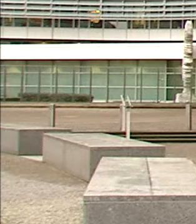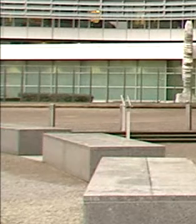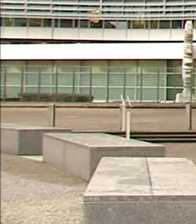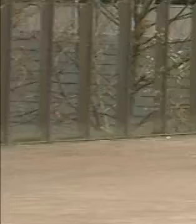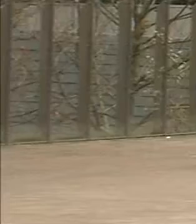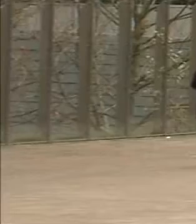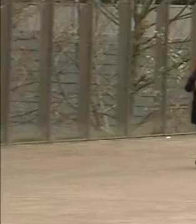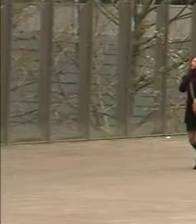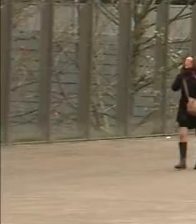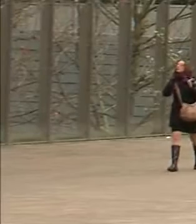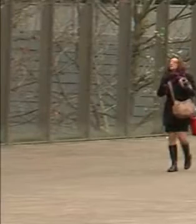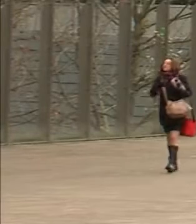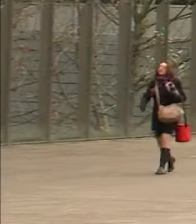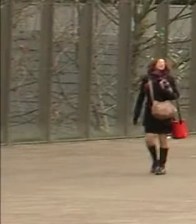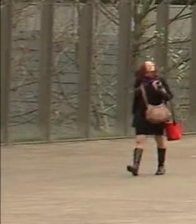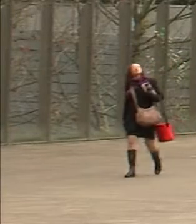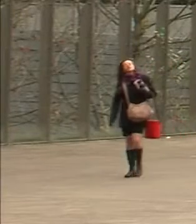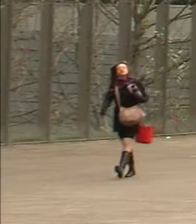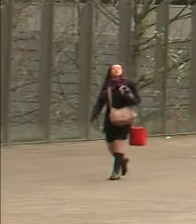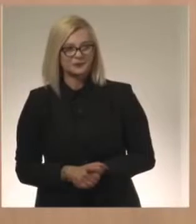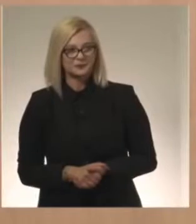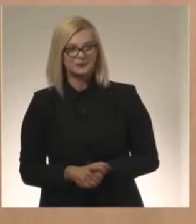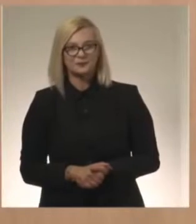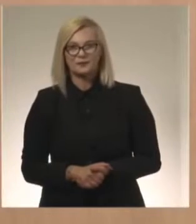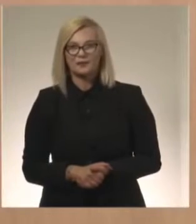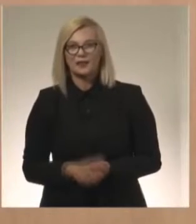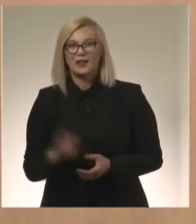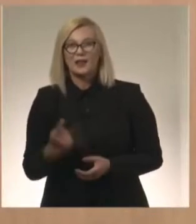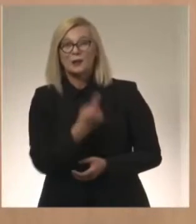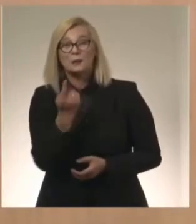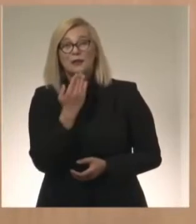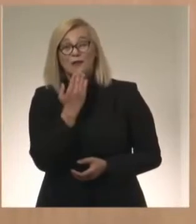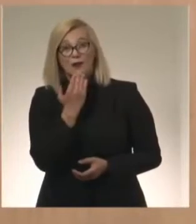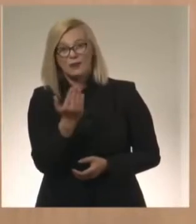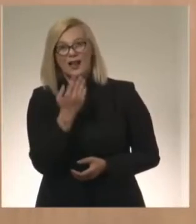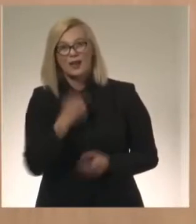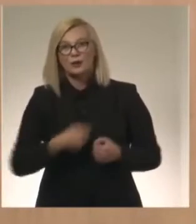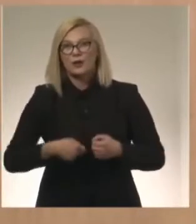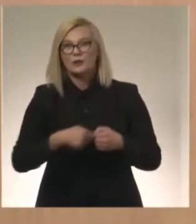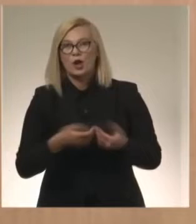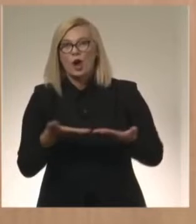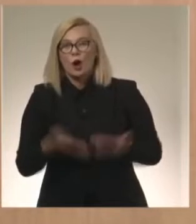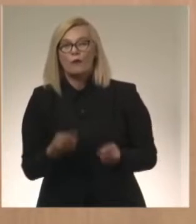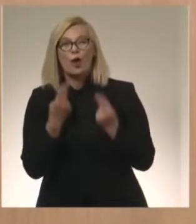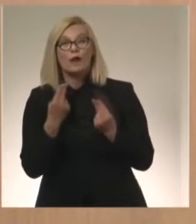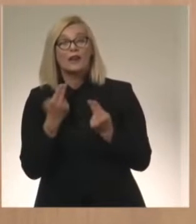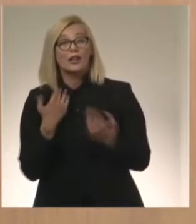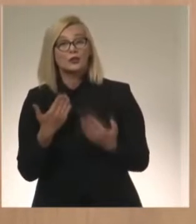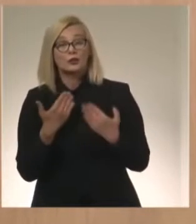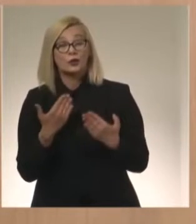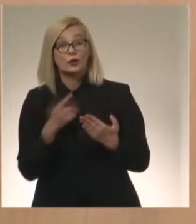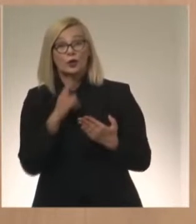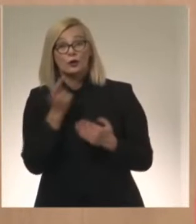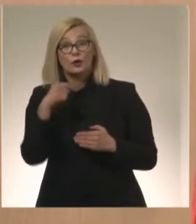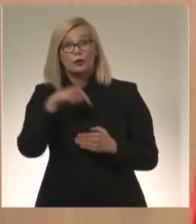që krijojnë hapësirë për një ndikim të palëve të treta. Prolongimi i procesit të qasës drejt BE-s për